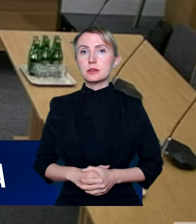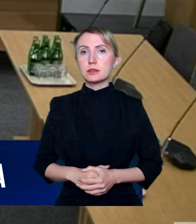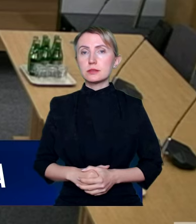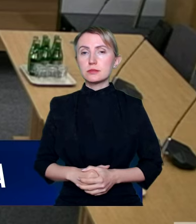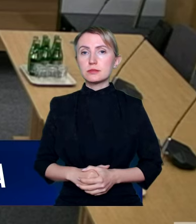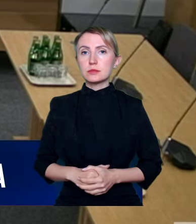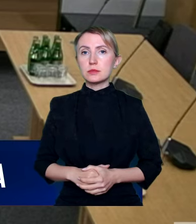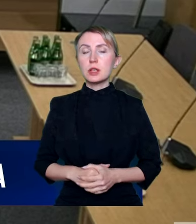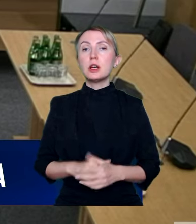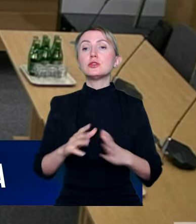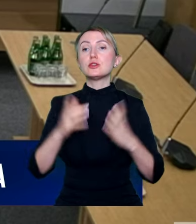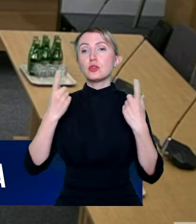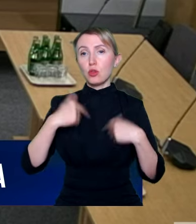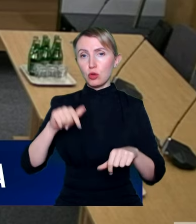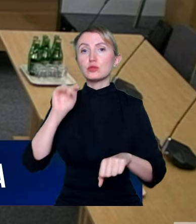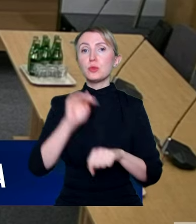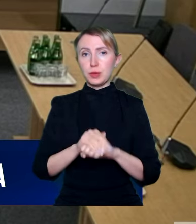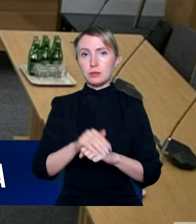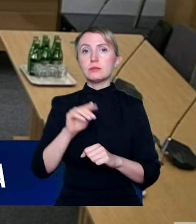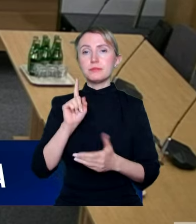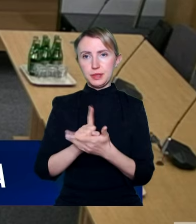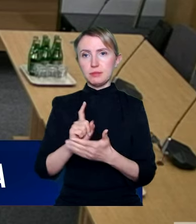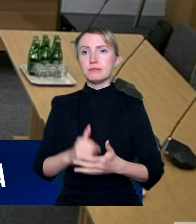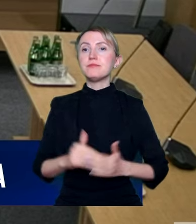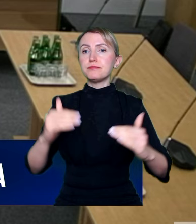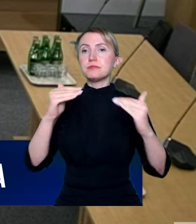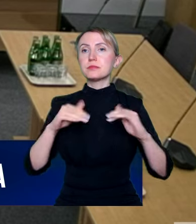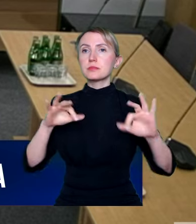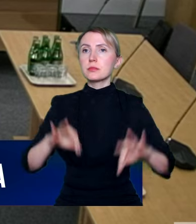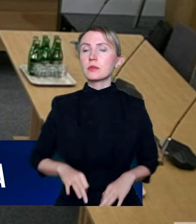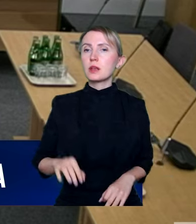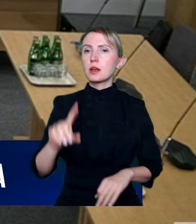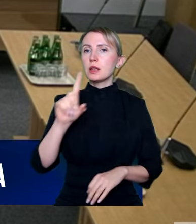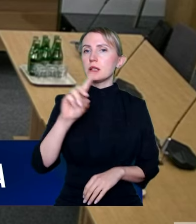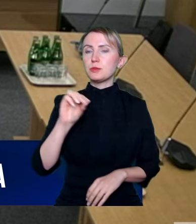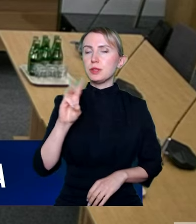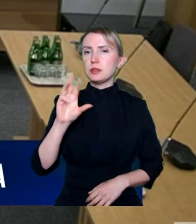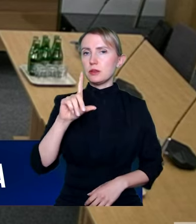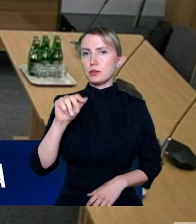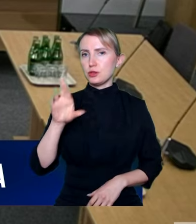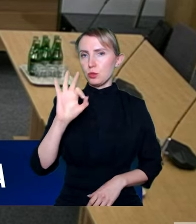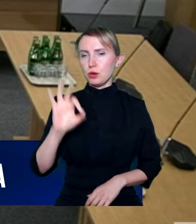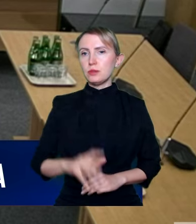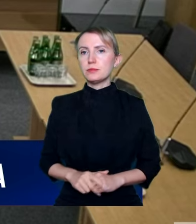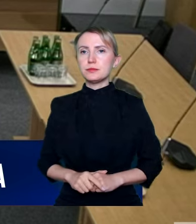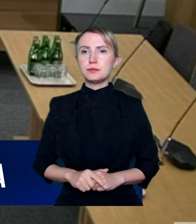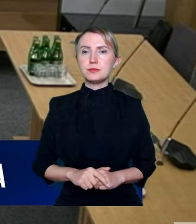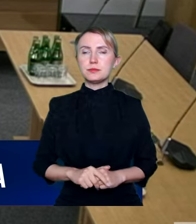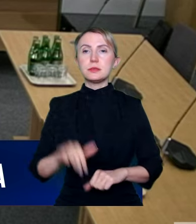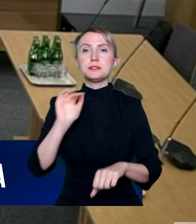Wniosek uzyskał większość. 10 głosów za. Kto jest za kandydaturą pana Zbigniewa Ziobro na świadka? Kto jest